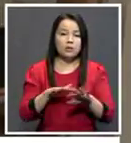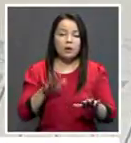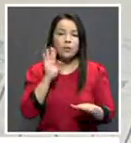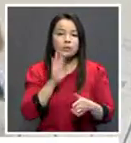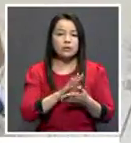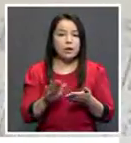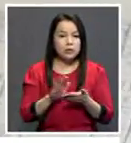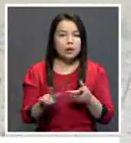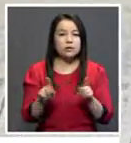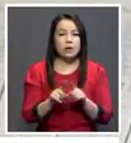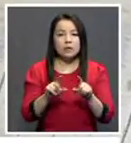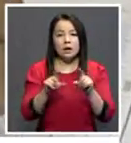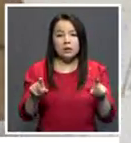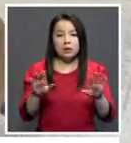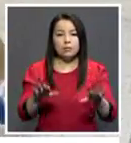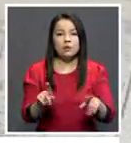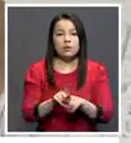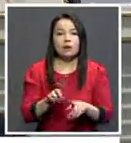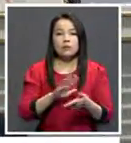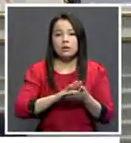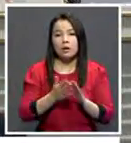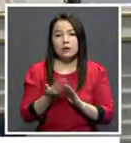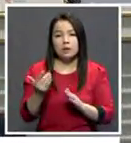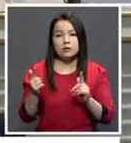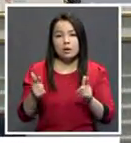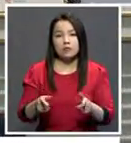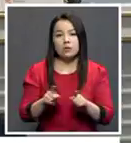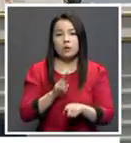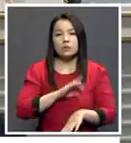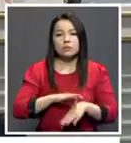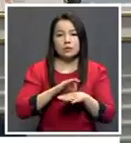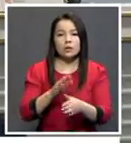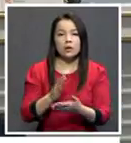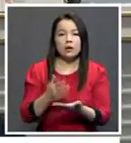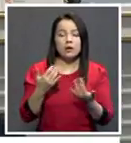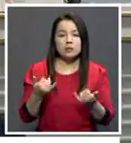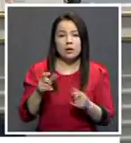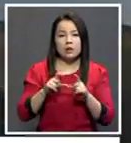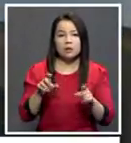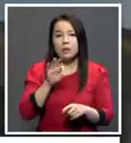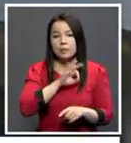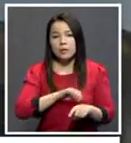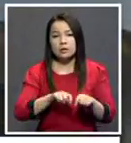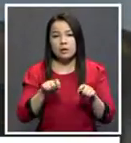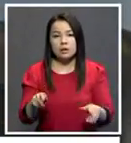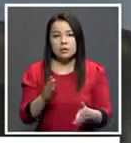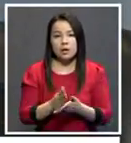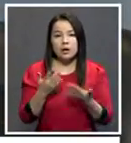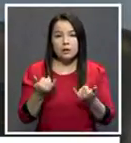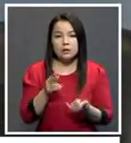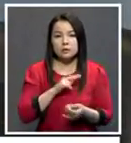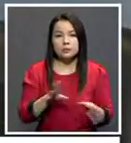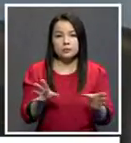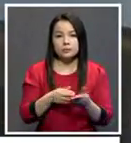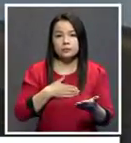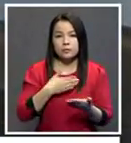тазартқыш ғимараттарын салу үшін келісімдер жасалуда. Сонда оқушыларды тамақтандыру бойынша да кешенді шешімдер қабылданған. Жалпы әріптестік